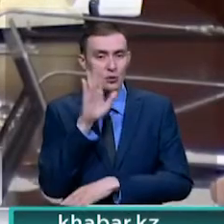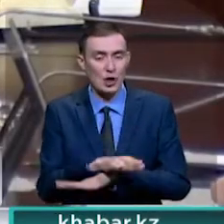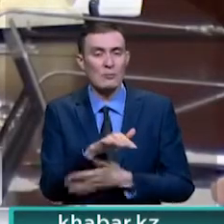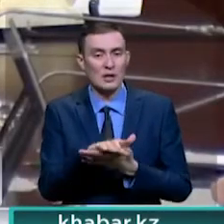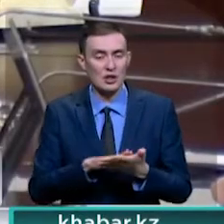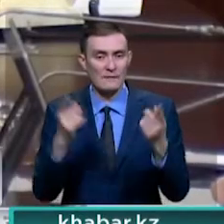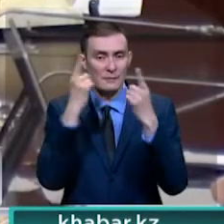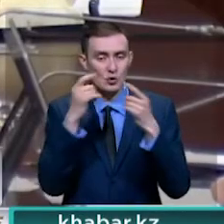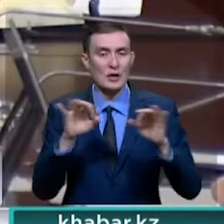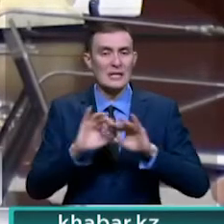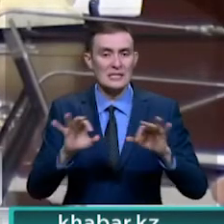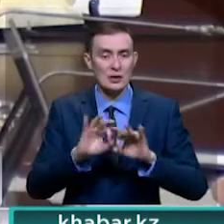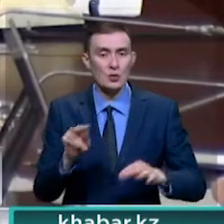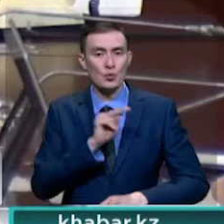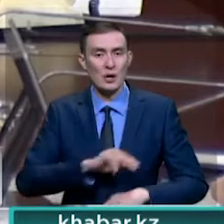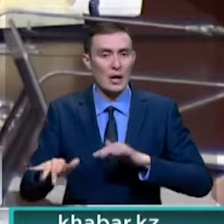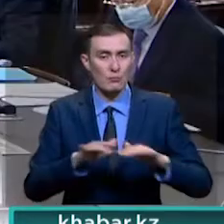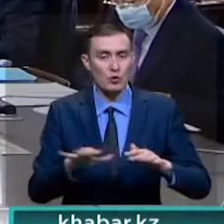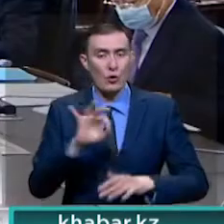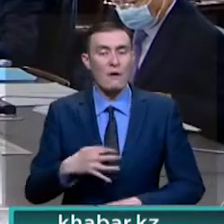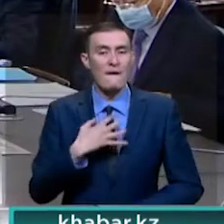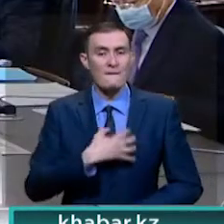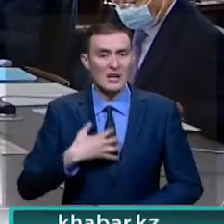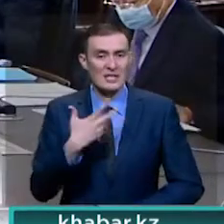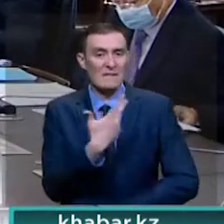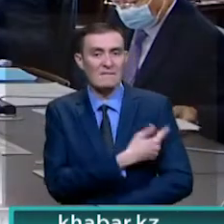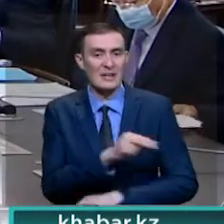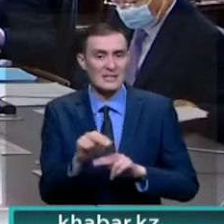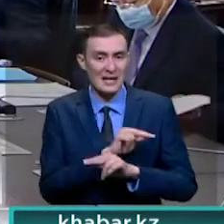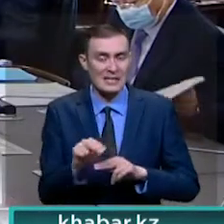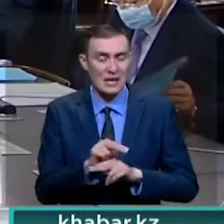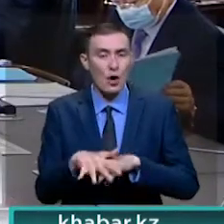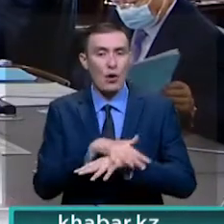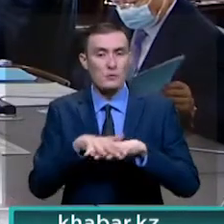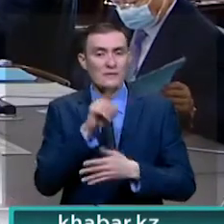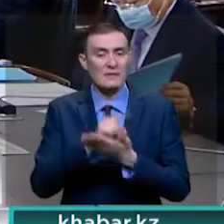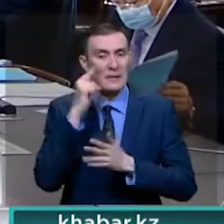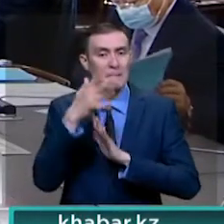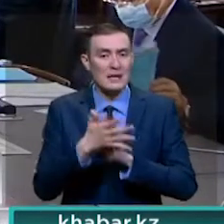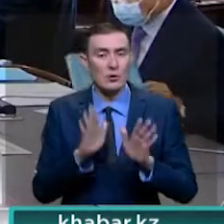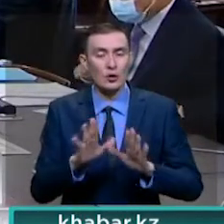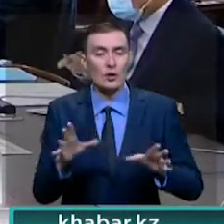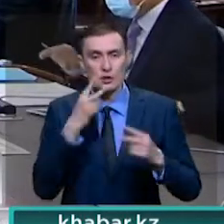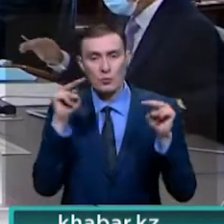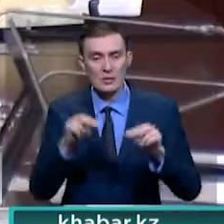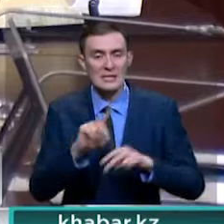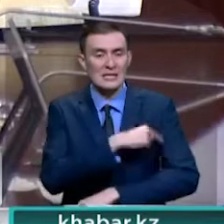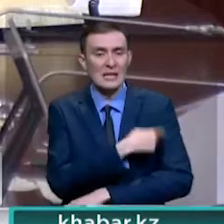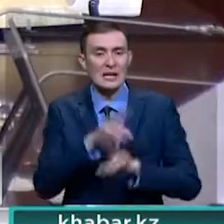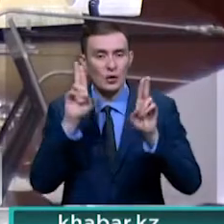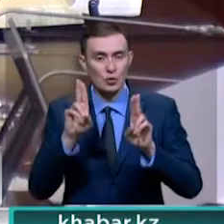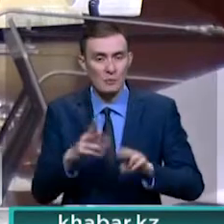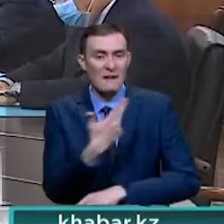продолжить информационно-разъяснительную работу о важности вакцинации. Общество должно понимать, что только соблюдение санитарных норм